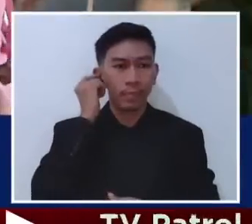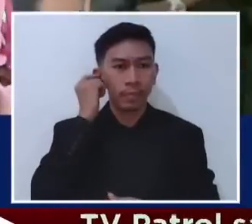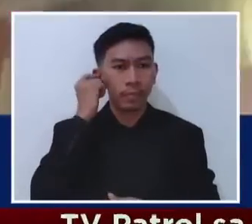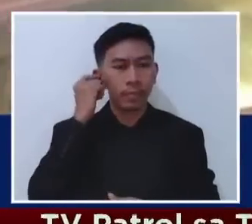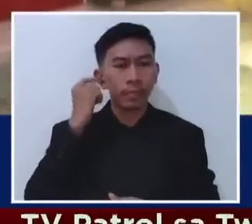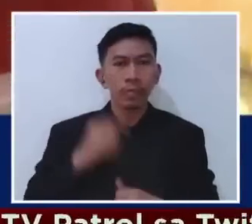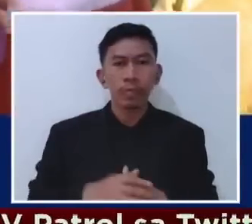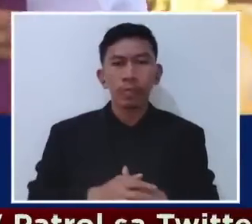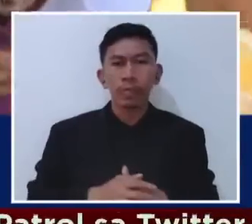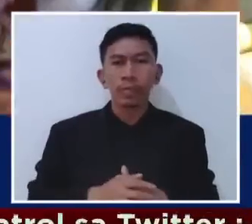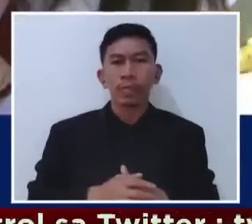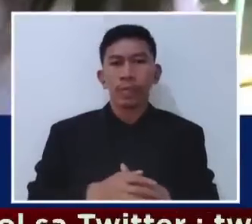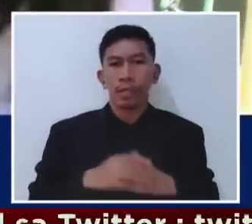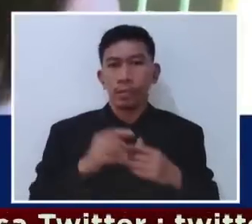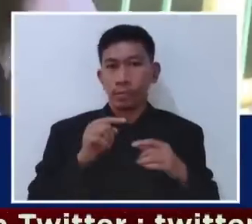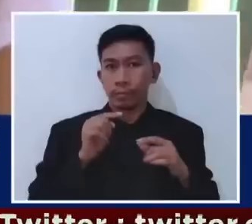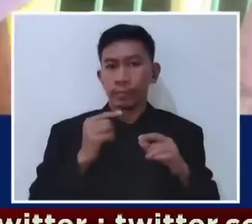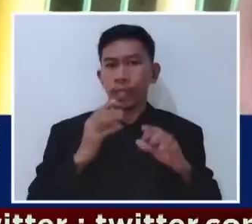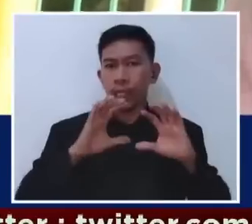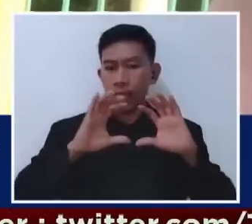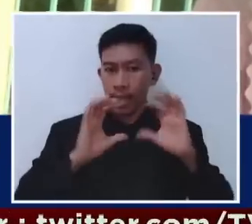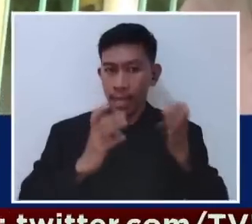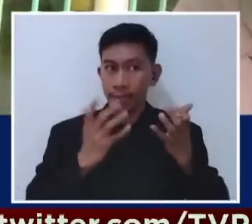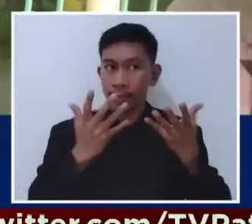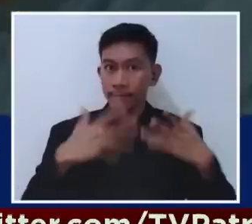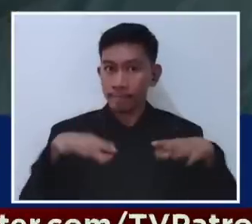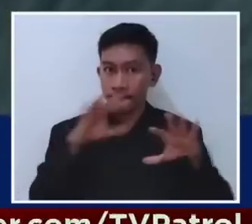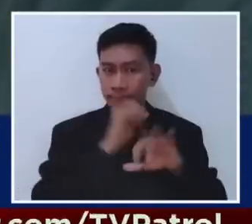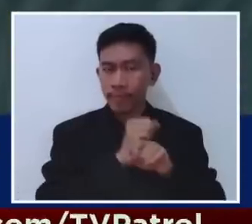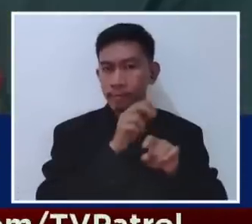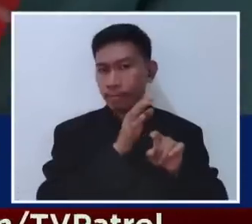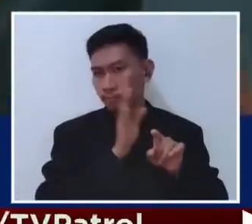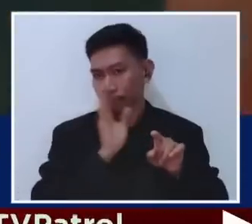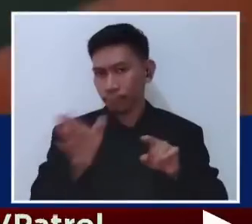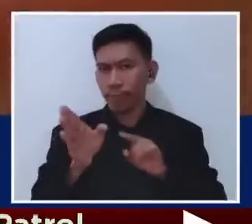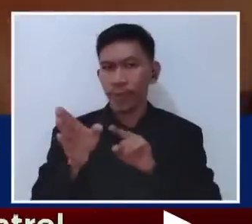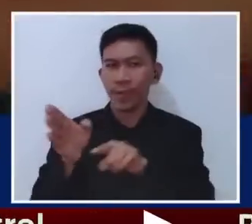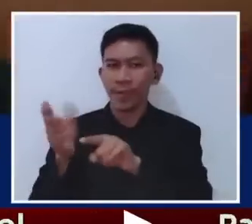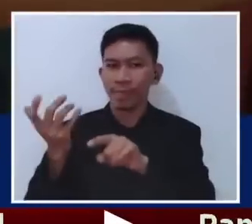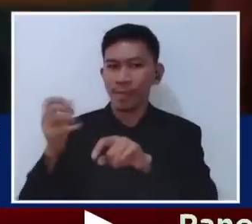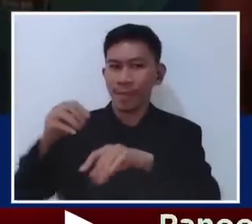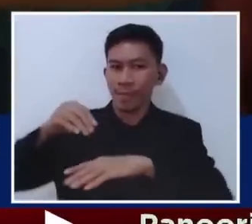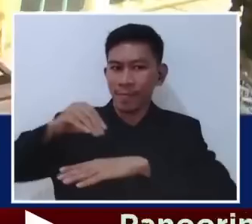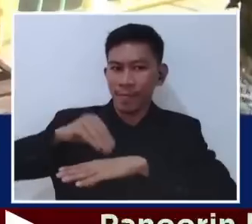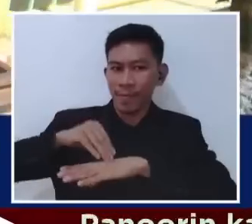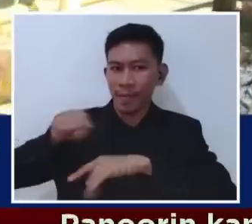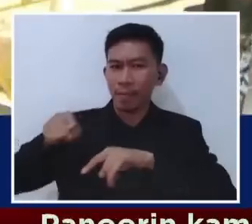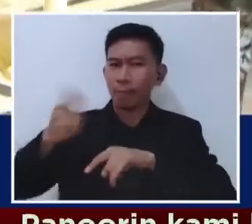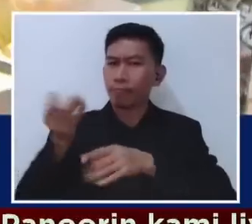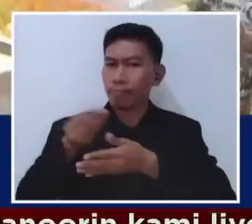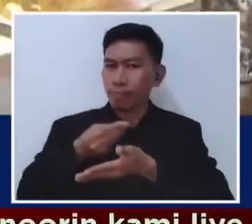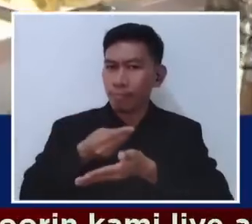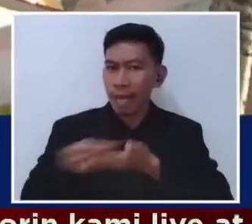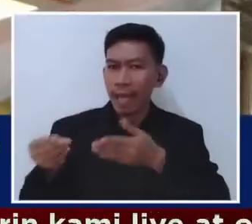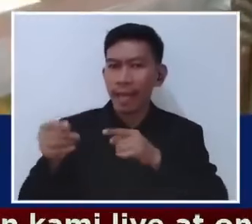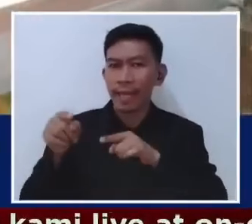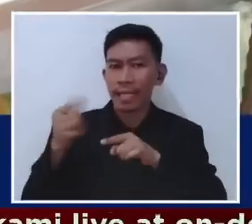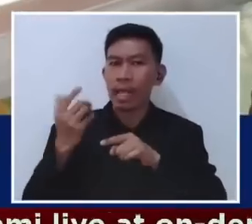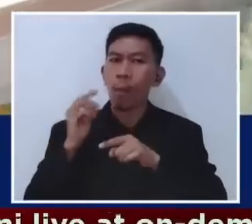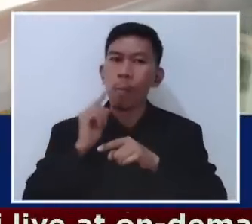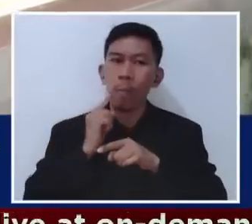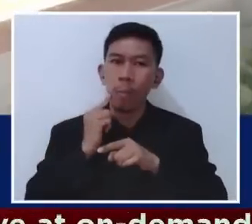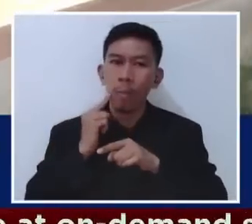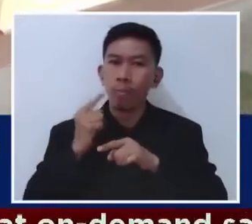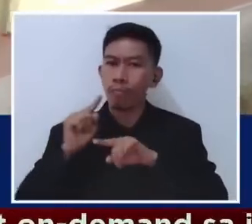Pagkatapos ng klase, diretso ang ilang estudyante sa mobile store ni Eric para bumili ng sari-saring candy. Binibili niya ang mga ito kada